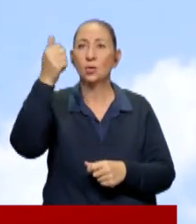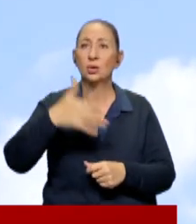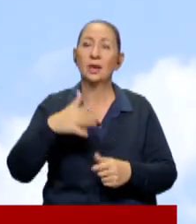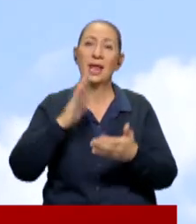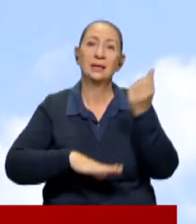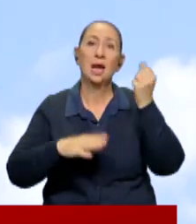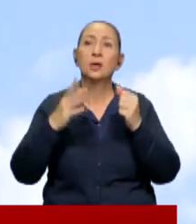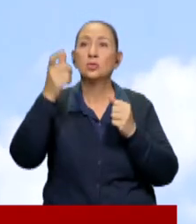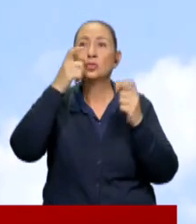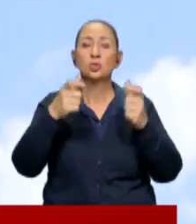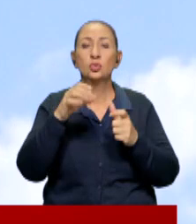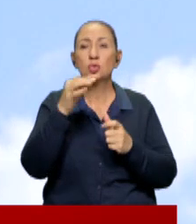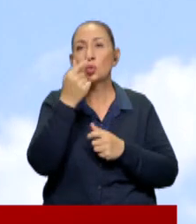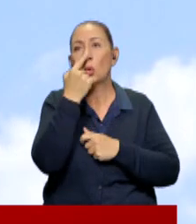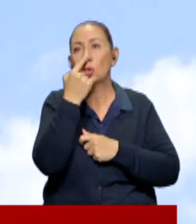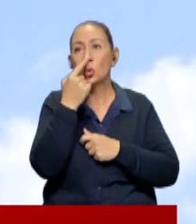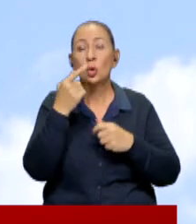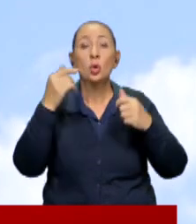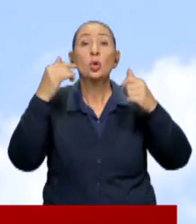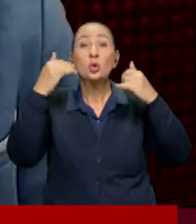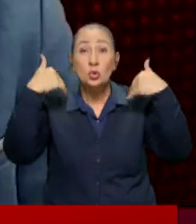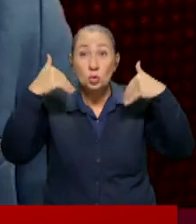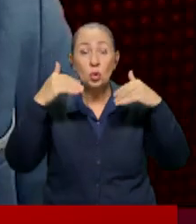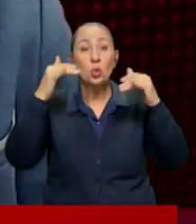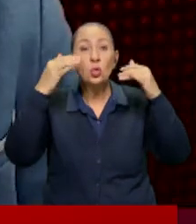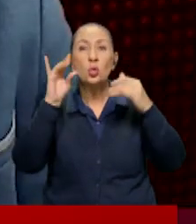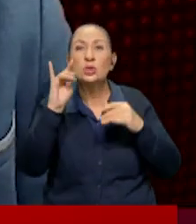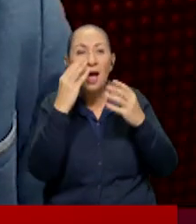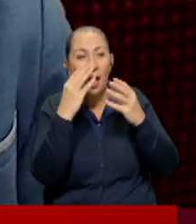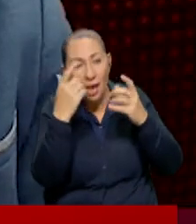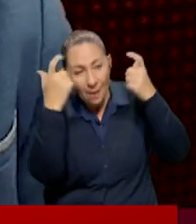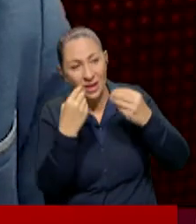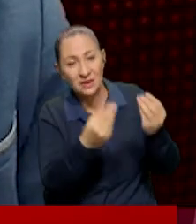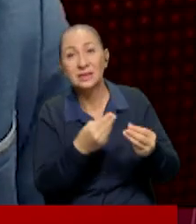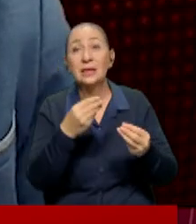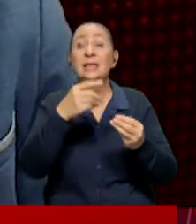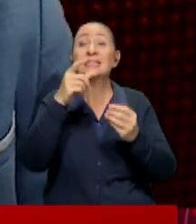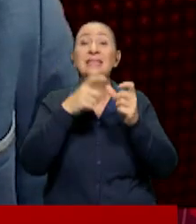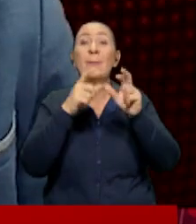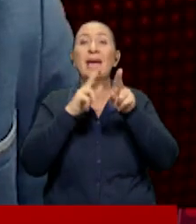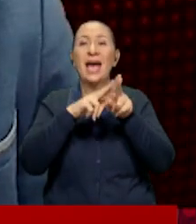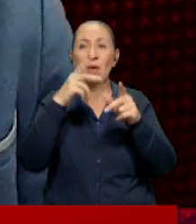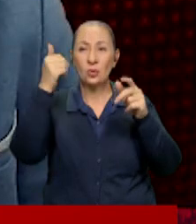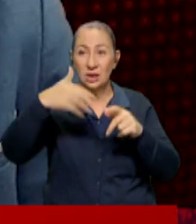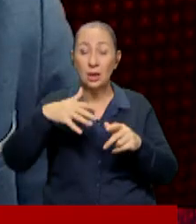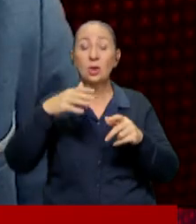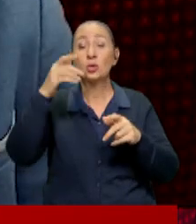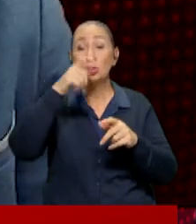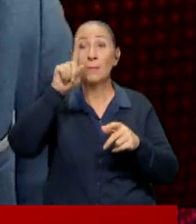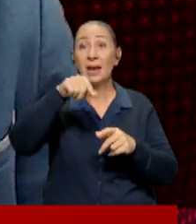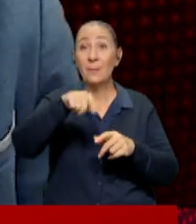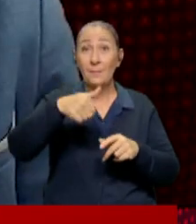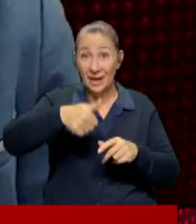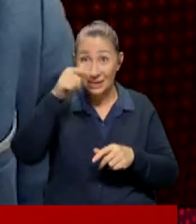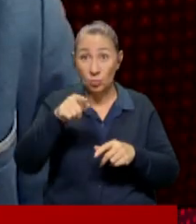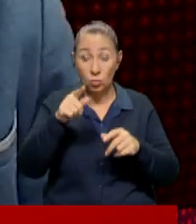elinde, ülkemizde artık tuz koktu. Kuzu kurda emanet edildi. Açıkça sermaye piyasası kurumu yöneticilerinin ve ülkenin Hazine ve Maliye